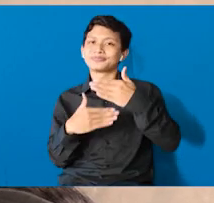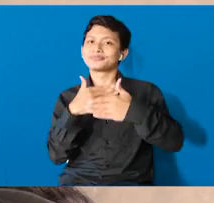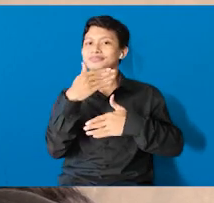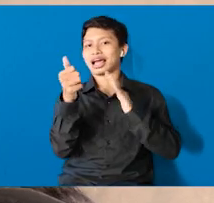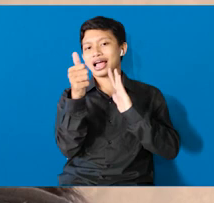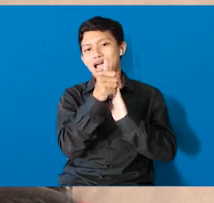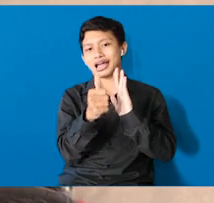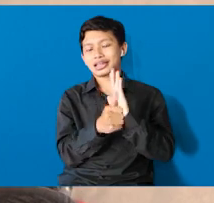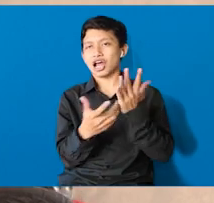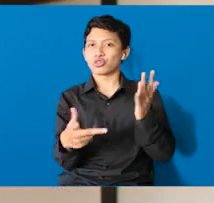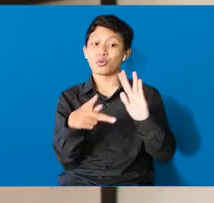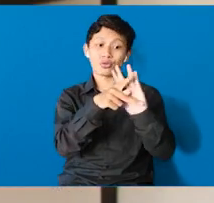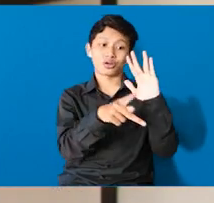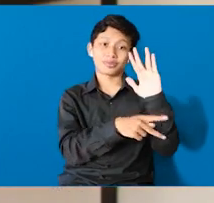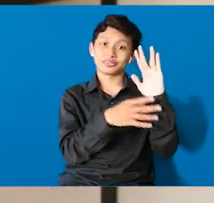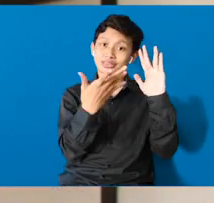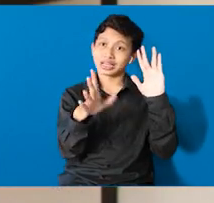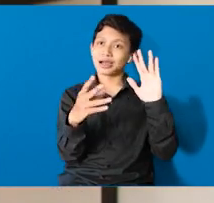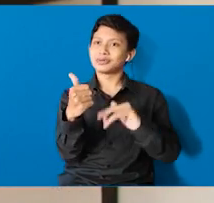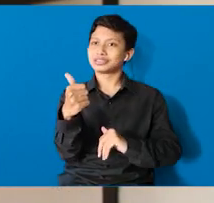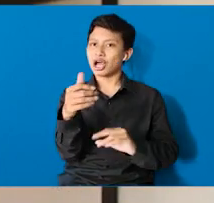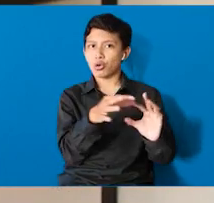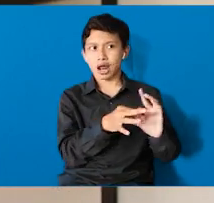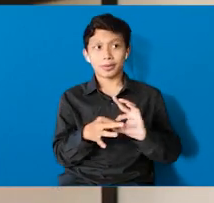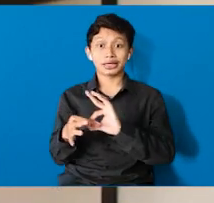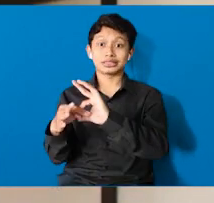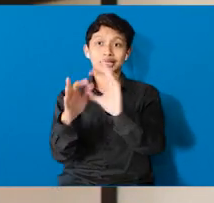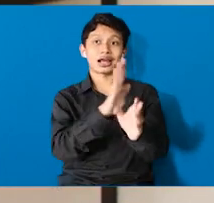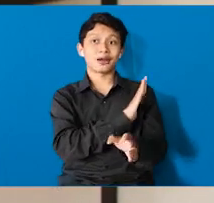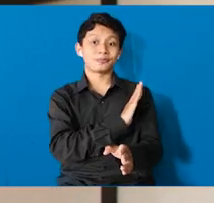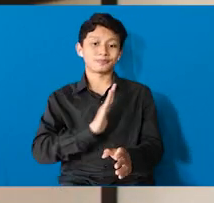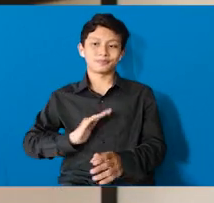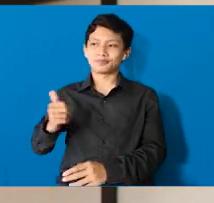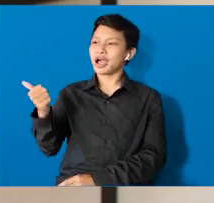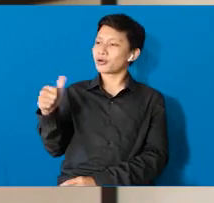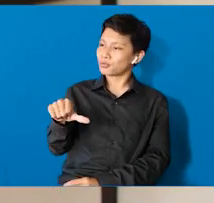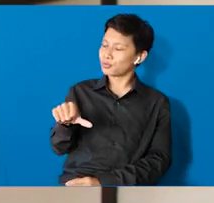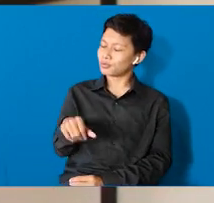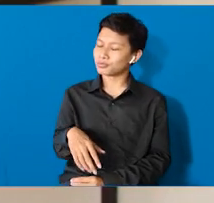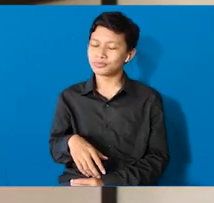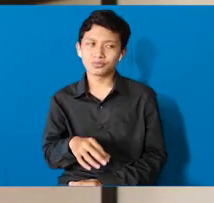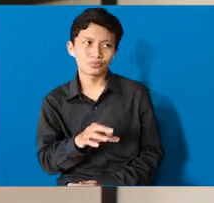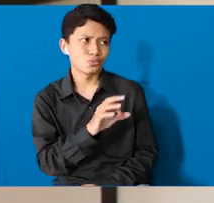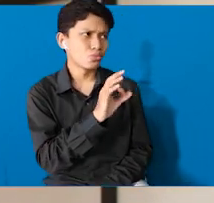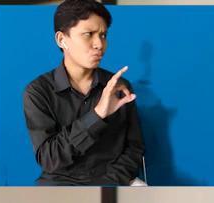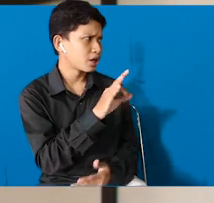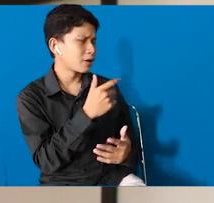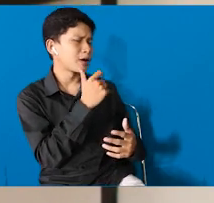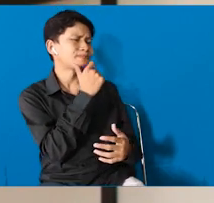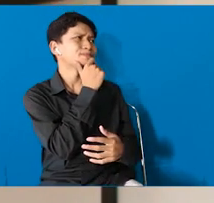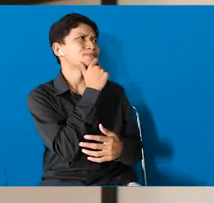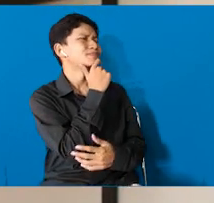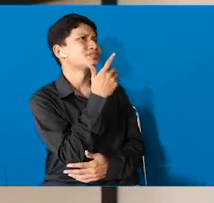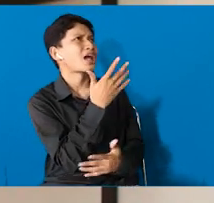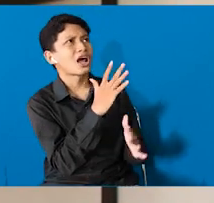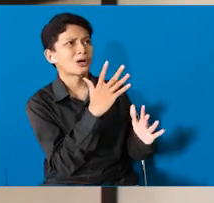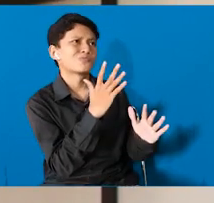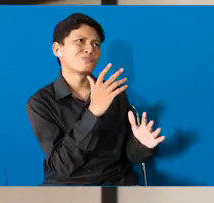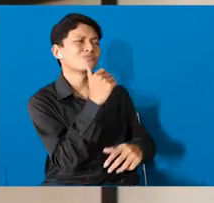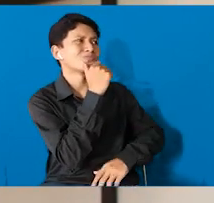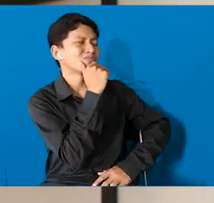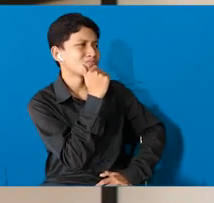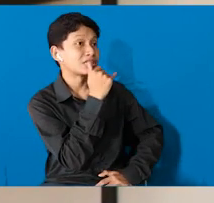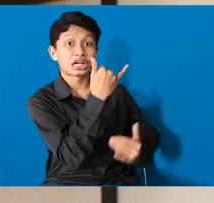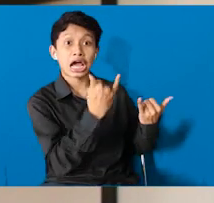ini. Berarti bisa kolaborasi dengan kader itu tadi ya bisa, misalnya. Nah, kira-kira Ibu, kalau selama